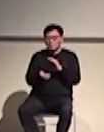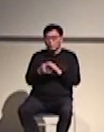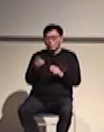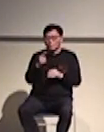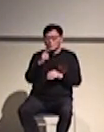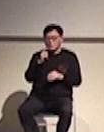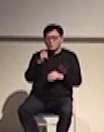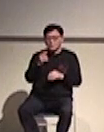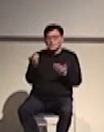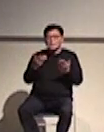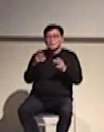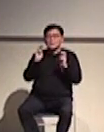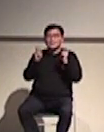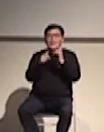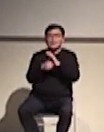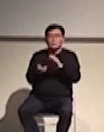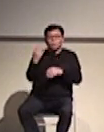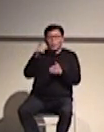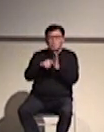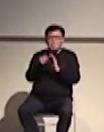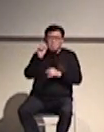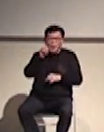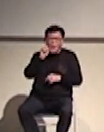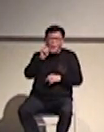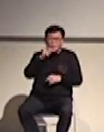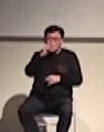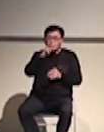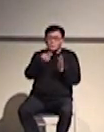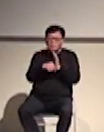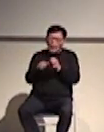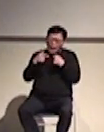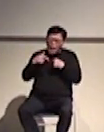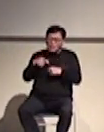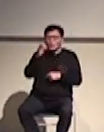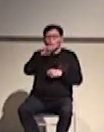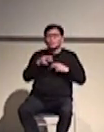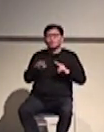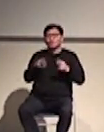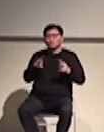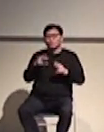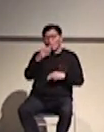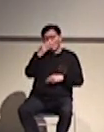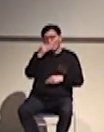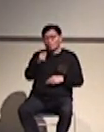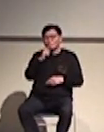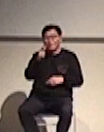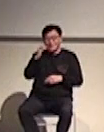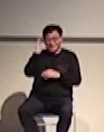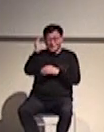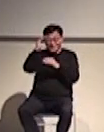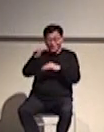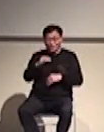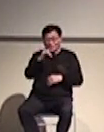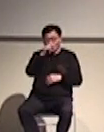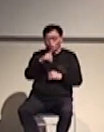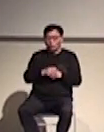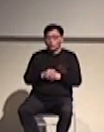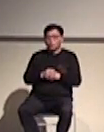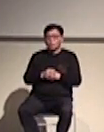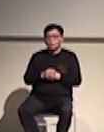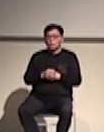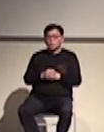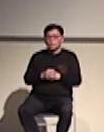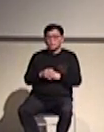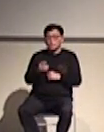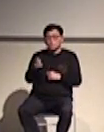아, 불백. 불백. 매일매일 불백. 점심을 불백을 먹는다. 네. 네. 그런 사연까지 제가 세서 기억이 많이 남습니다.